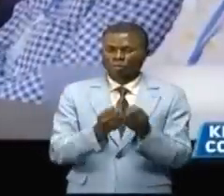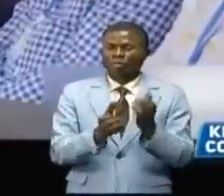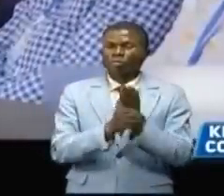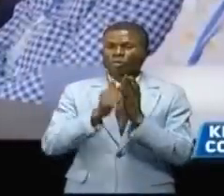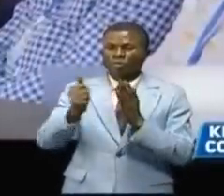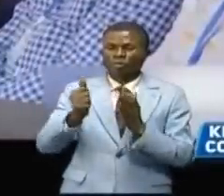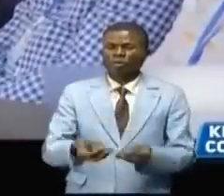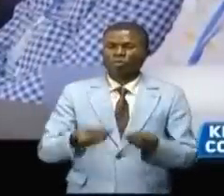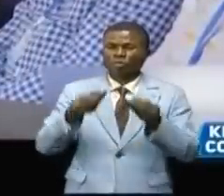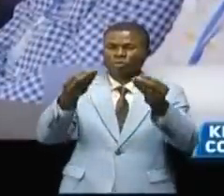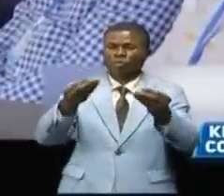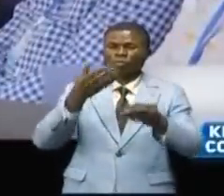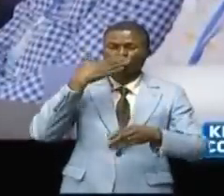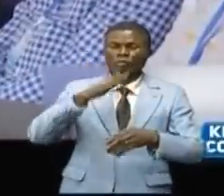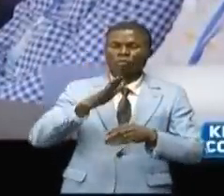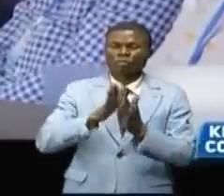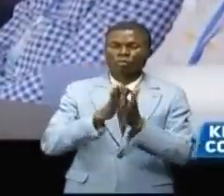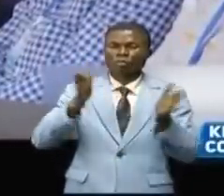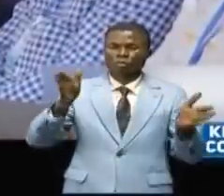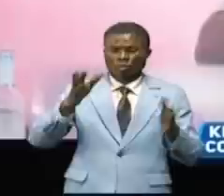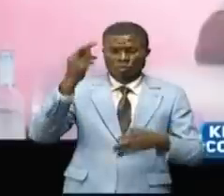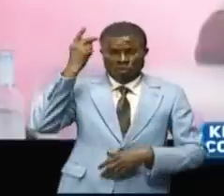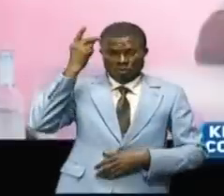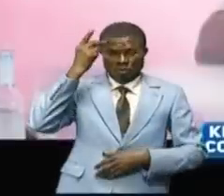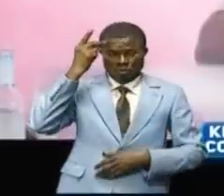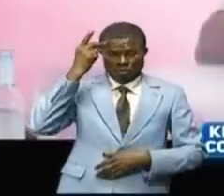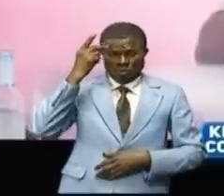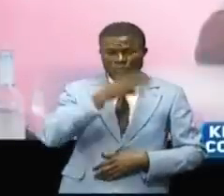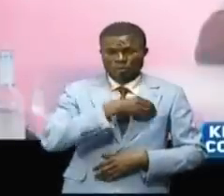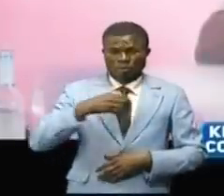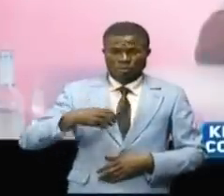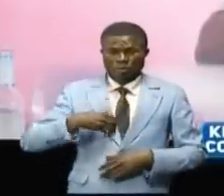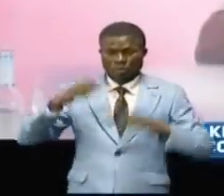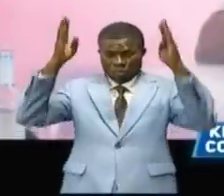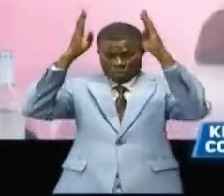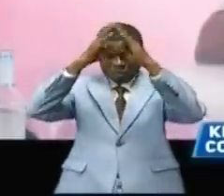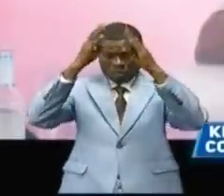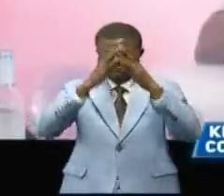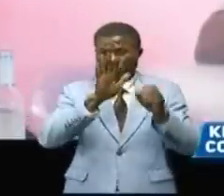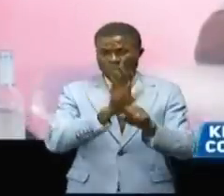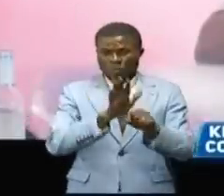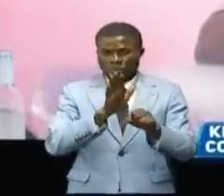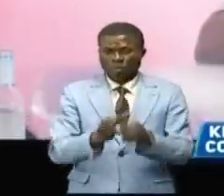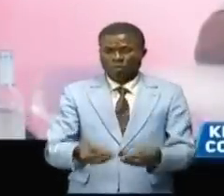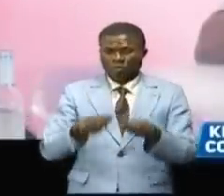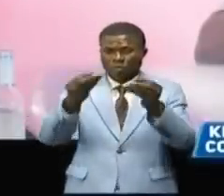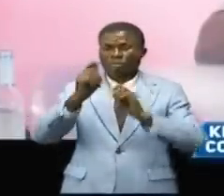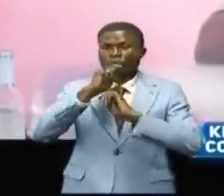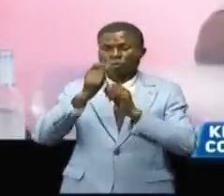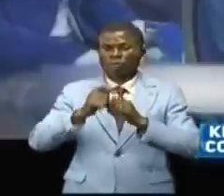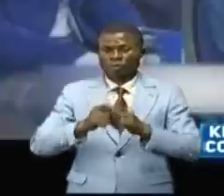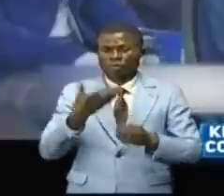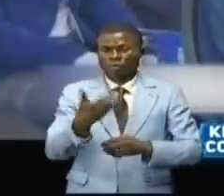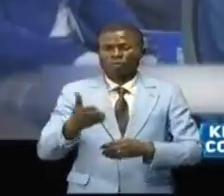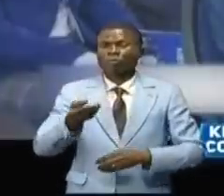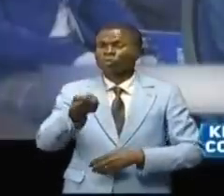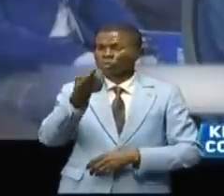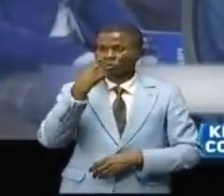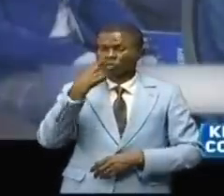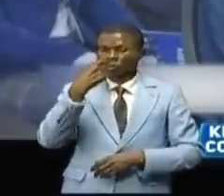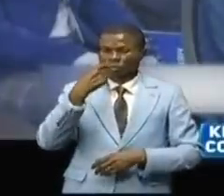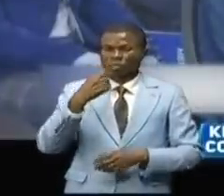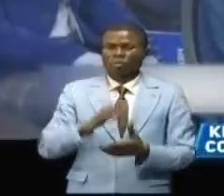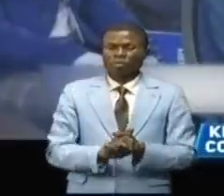sera posée à l'hôpital général des références de Kinshasa ex-Mamayemo, avec une importante dotation de kits médicaux et pharmaceutiques